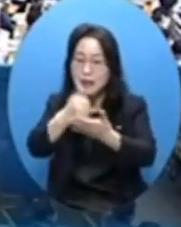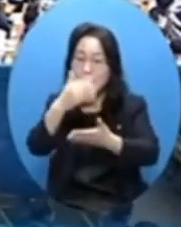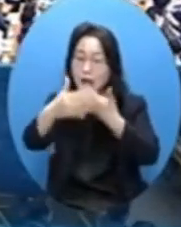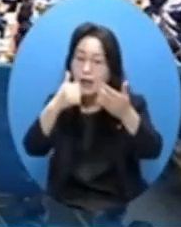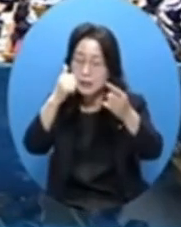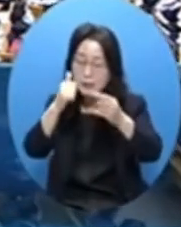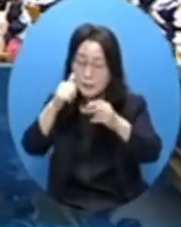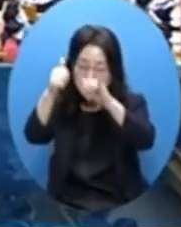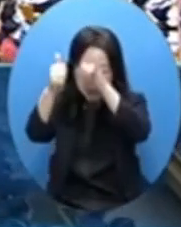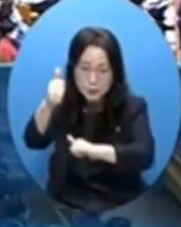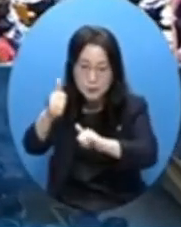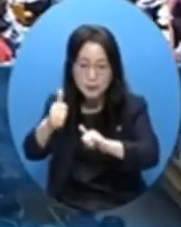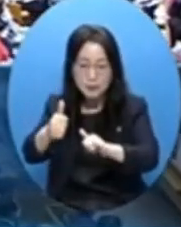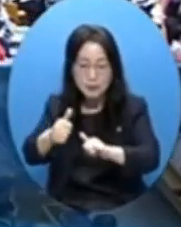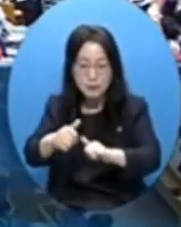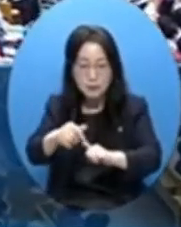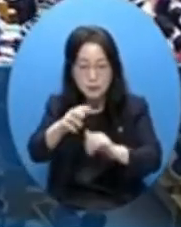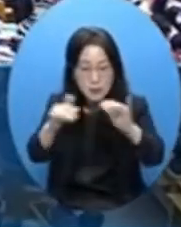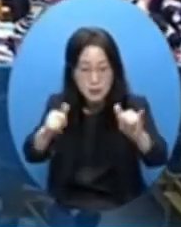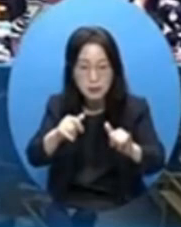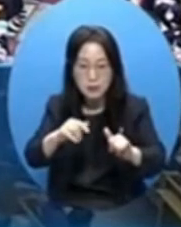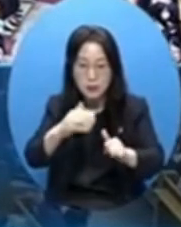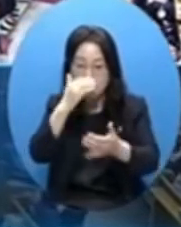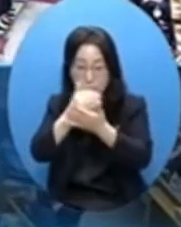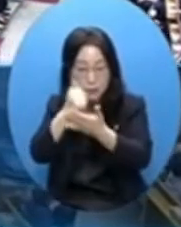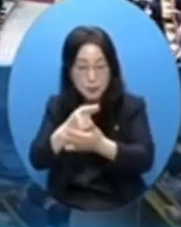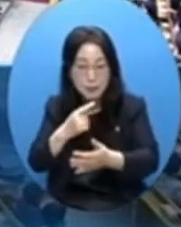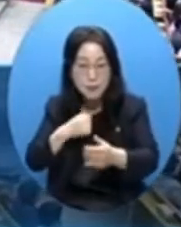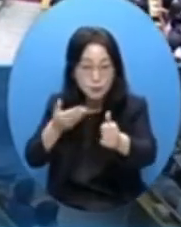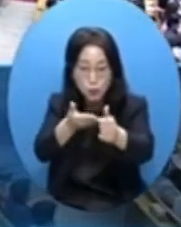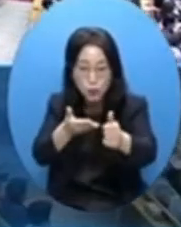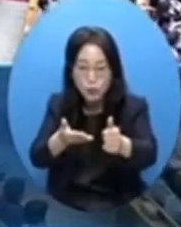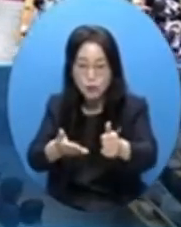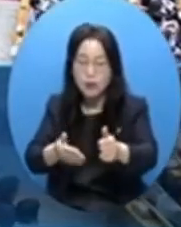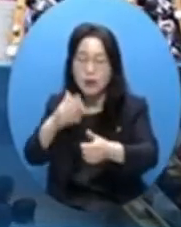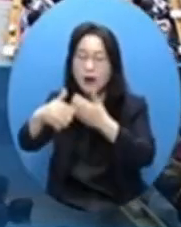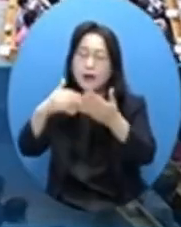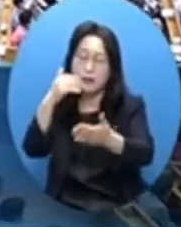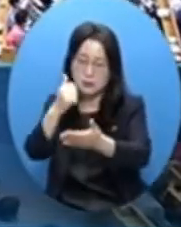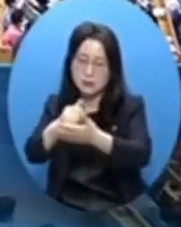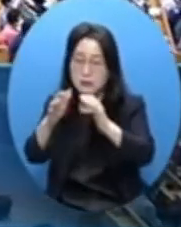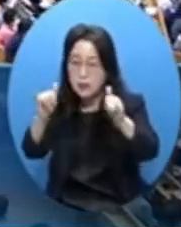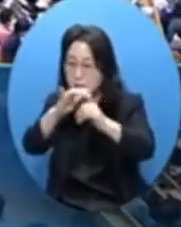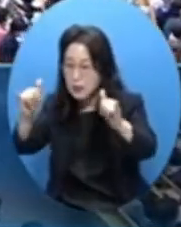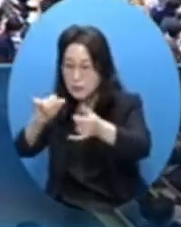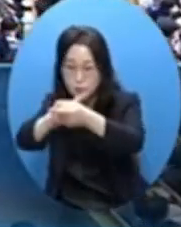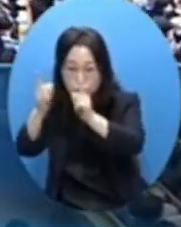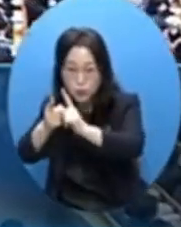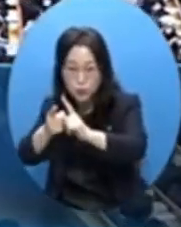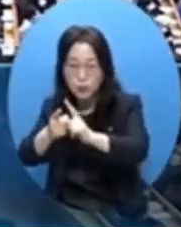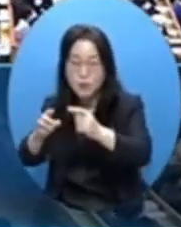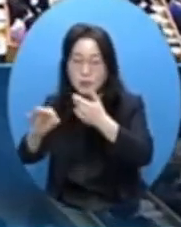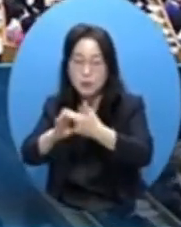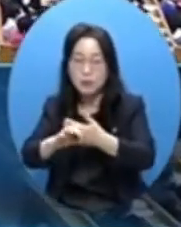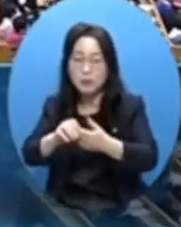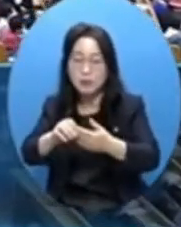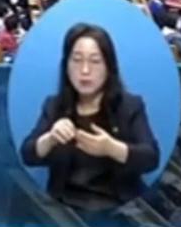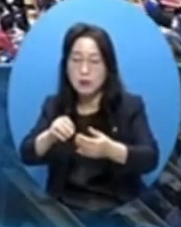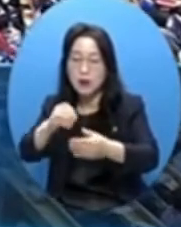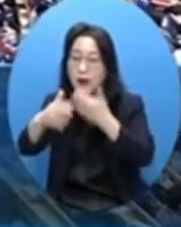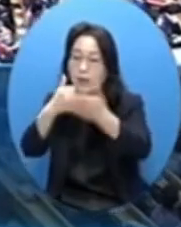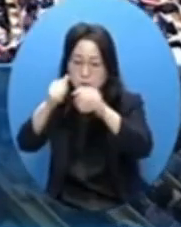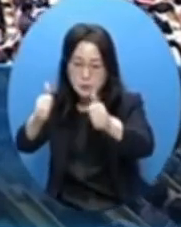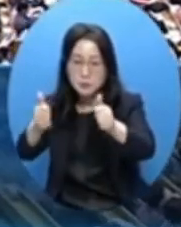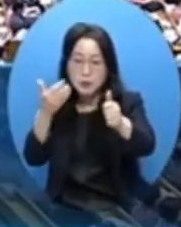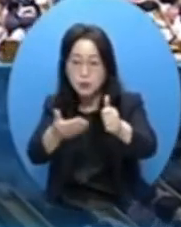범죄하게 하는도다 사람이 사람에게 범죄 하면 하나님이 심판하실 현이와 만일 사람이 얇게 범죄 하면 누가 그를 위하여